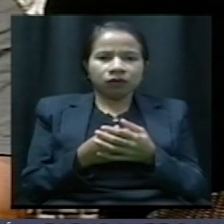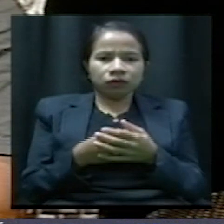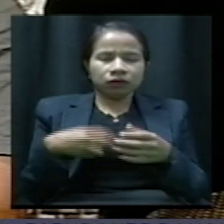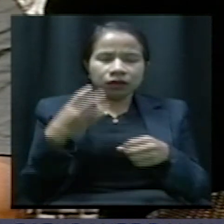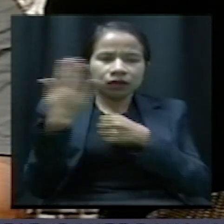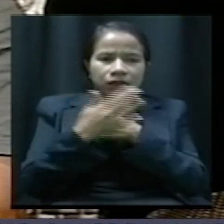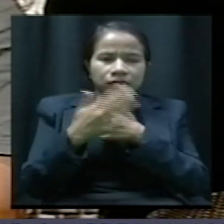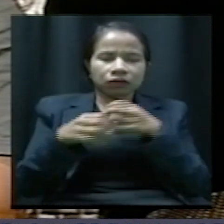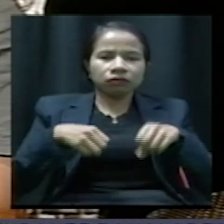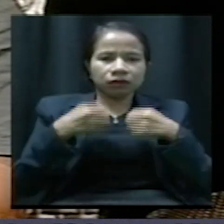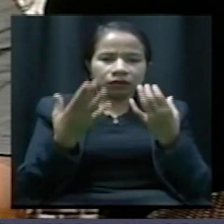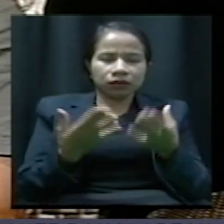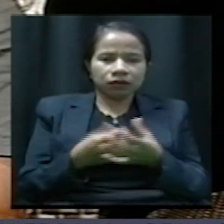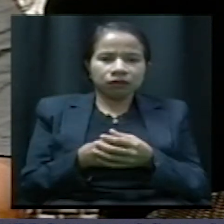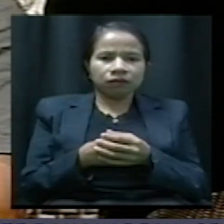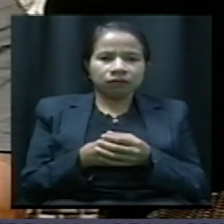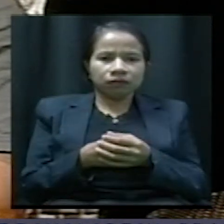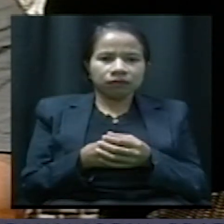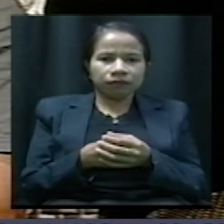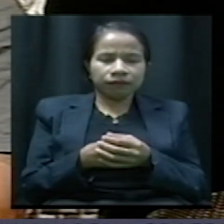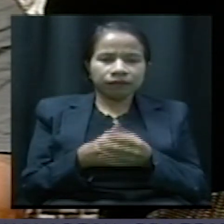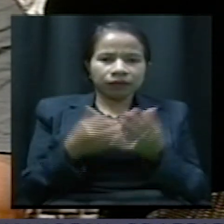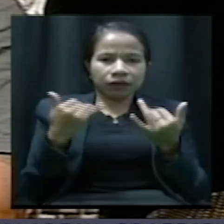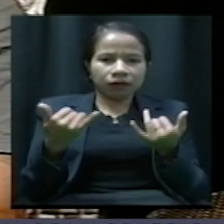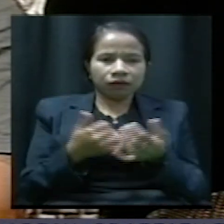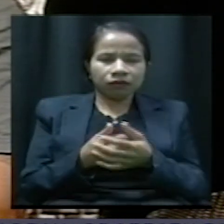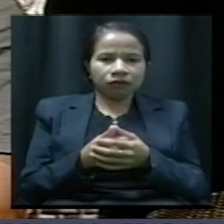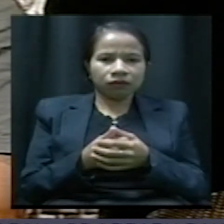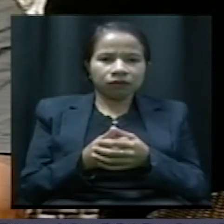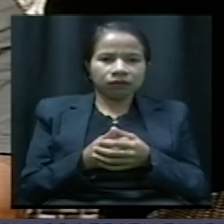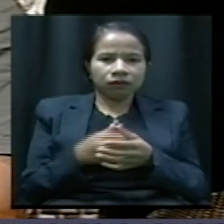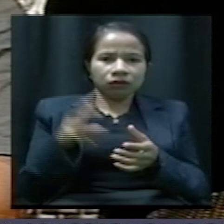ya nasang hira maga ya tinang agora da dau bato